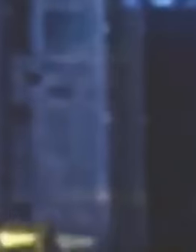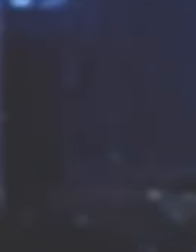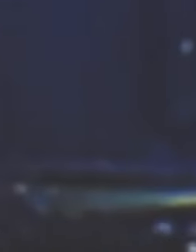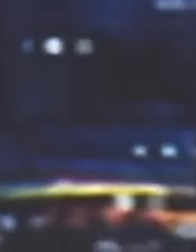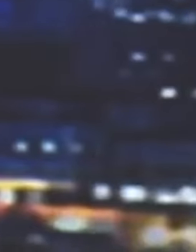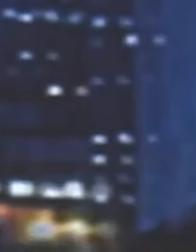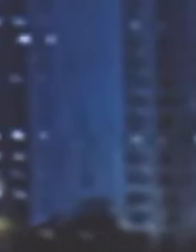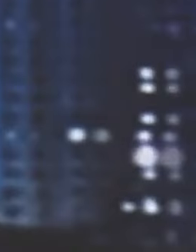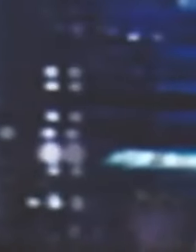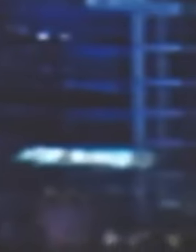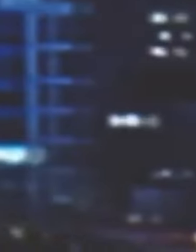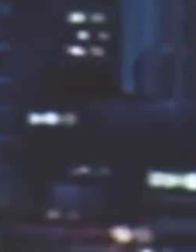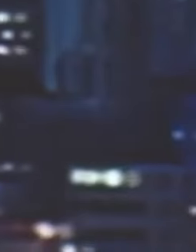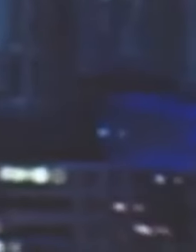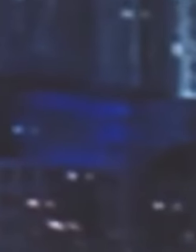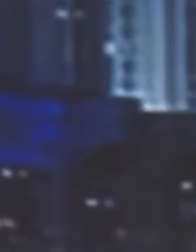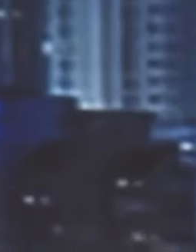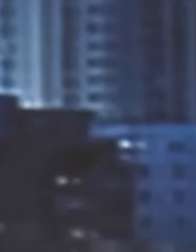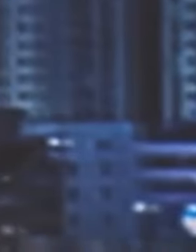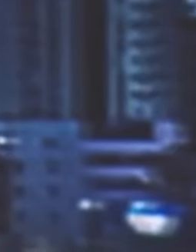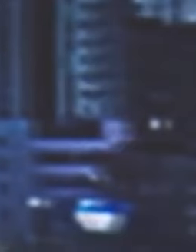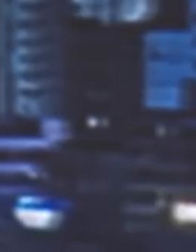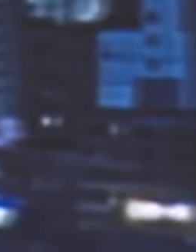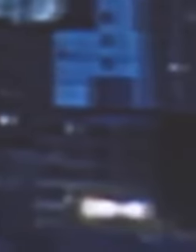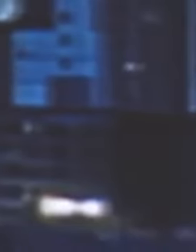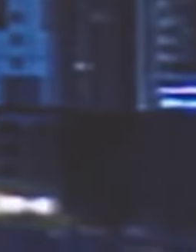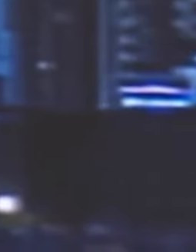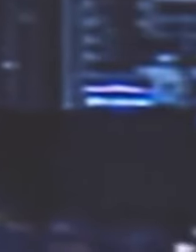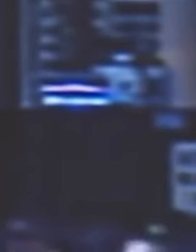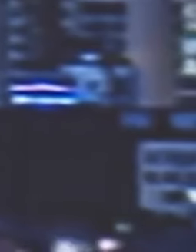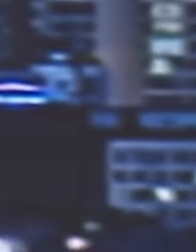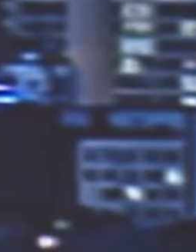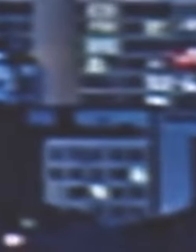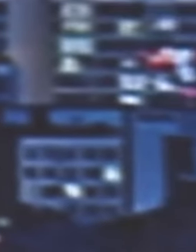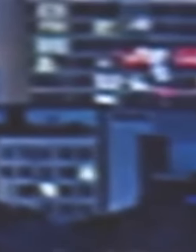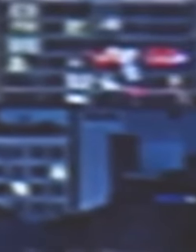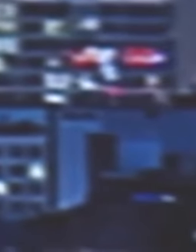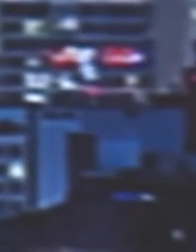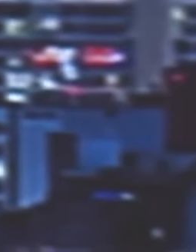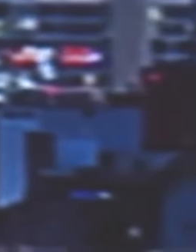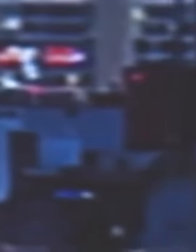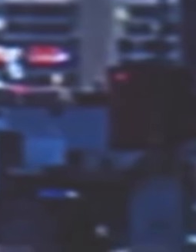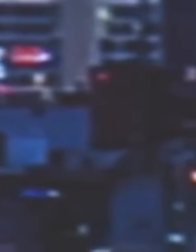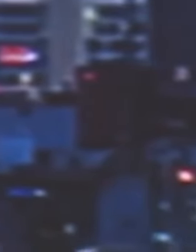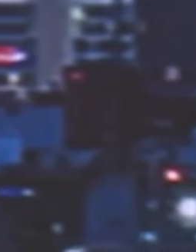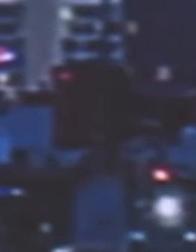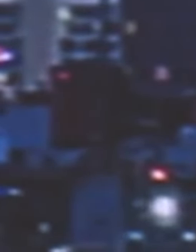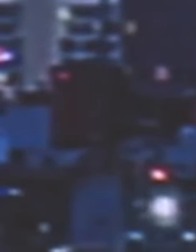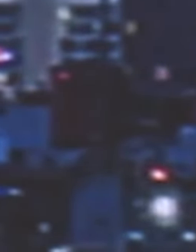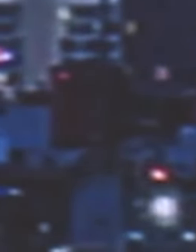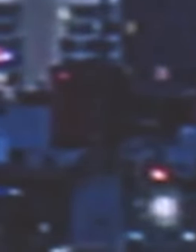JTBC 뉴스를 시청해 주셔서 고맙습니다. 저희는 저녁 6시 50분 뉴스룸에서 뵙겠습니다.